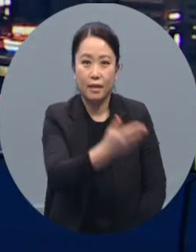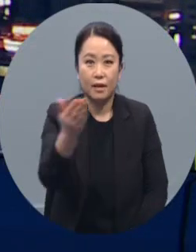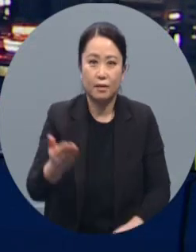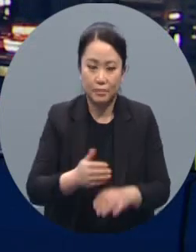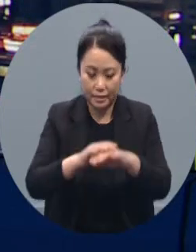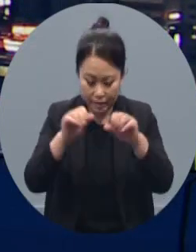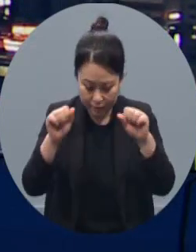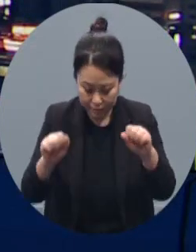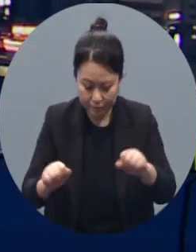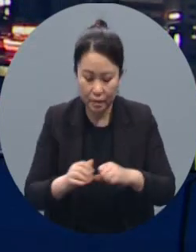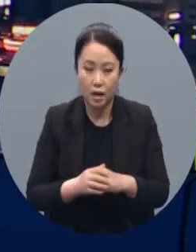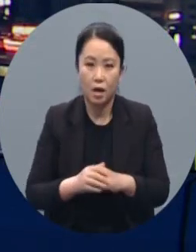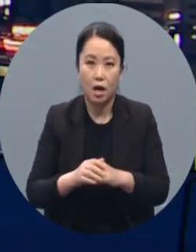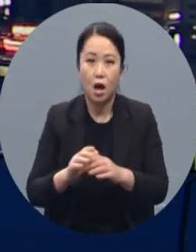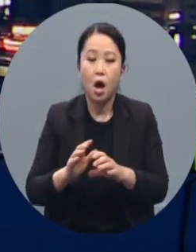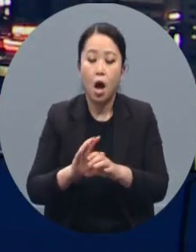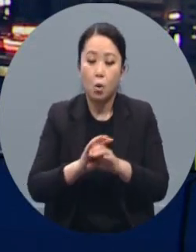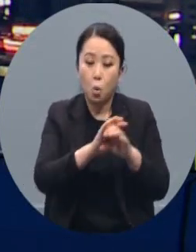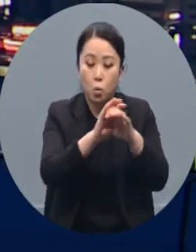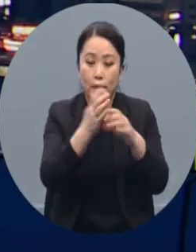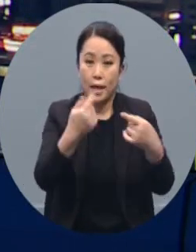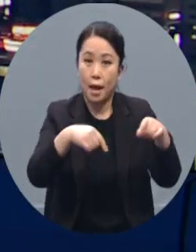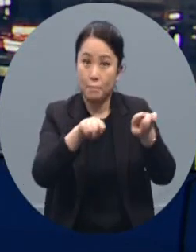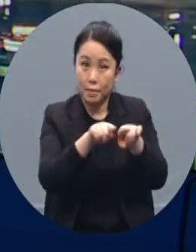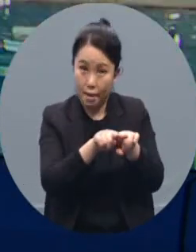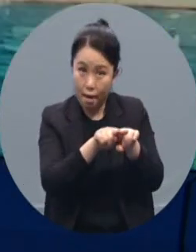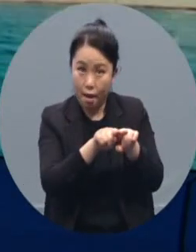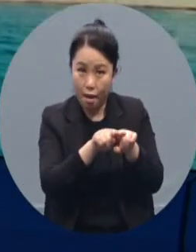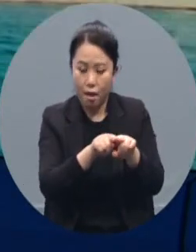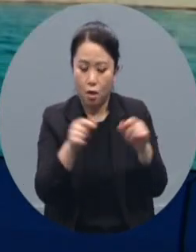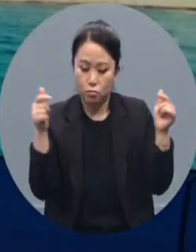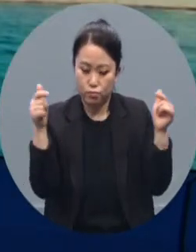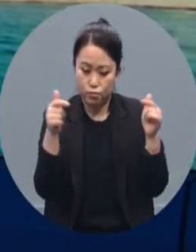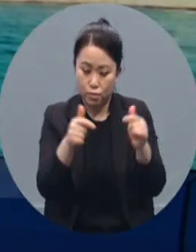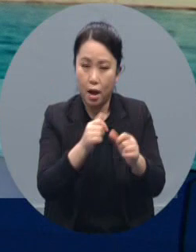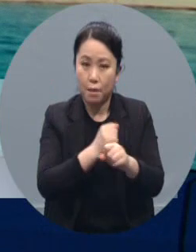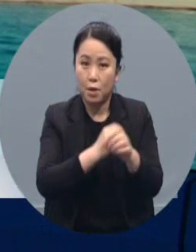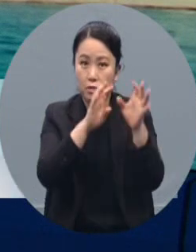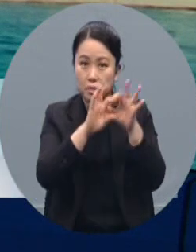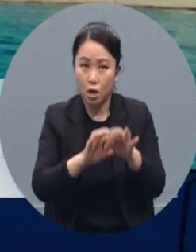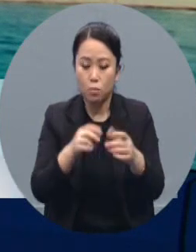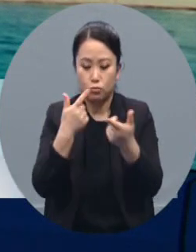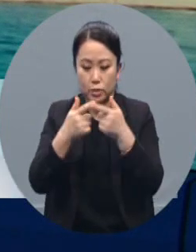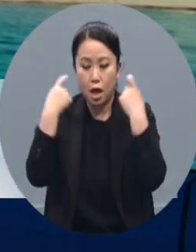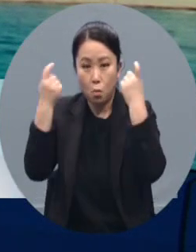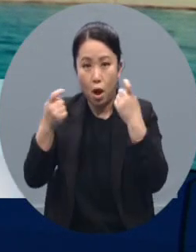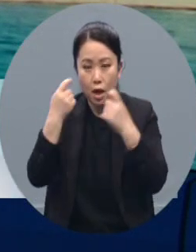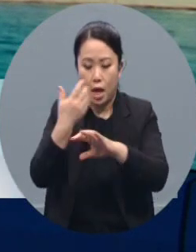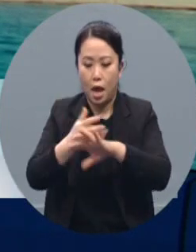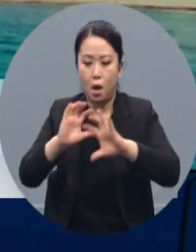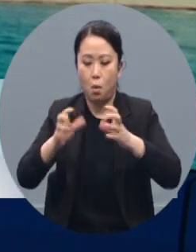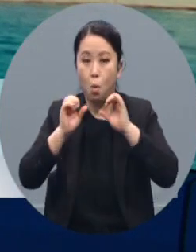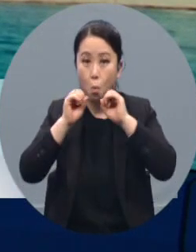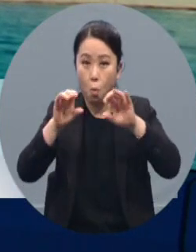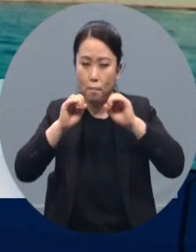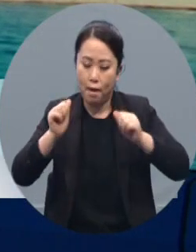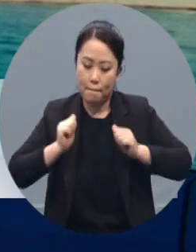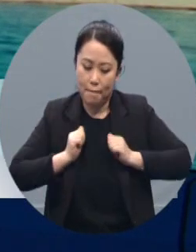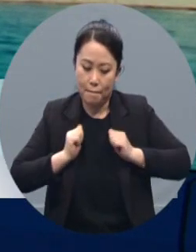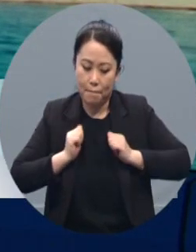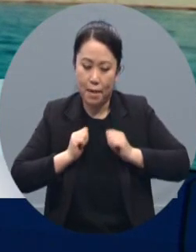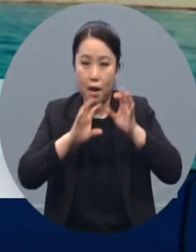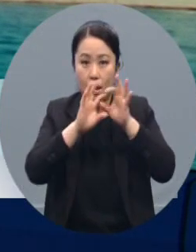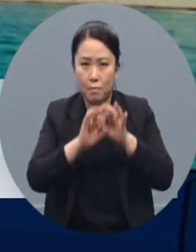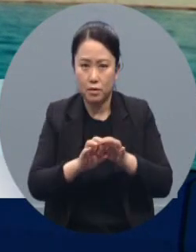여러분 안녕하십니까? 위드 코로나와 함께 빗장이 풀리면서 부산 관광이 해외 홍보에 박차를 가하며 기지개를 펴고